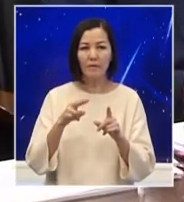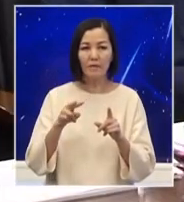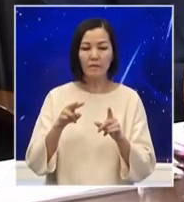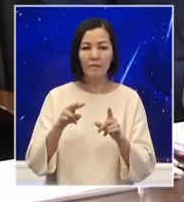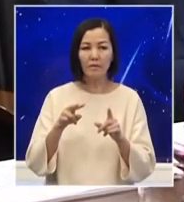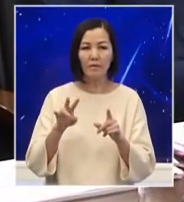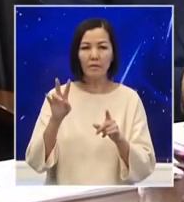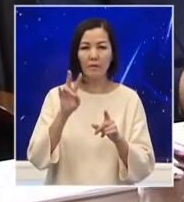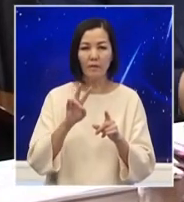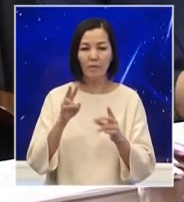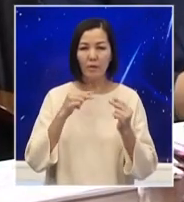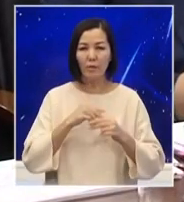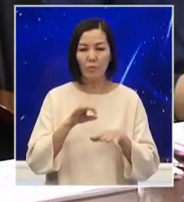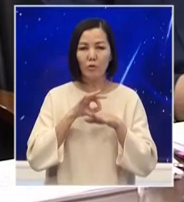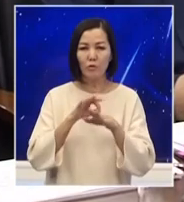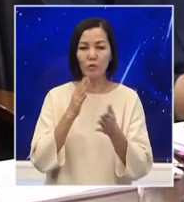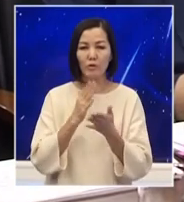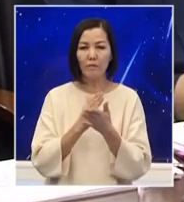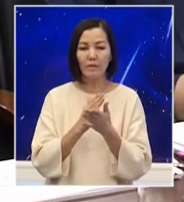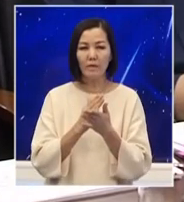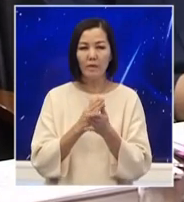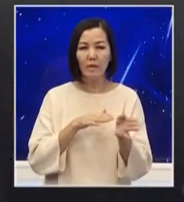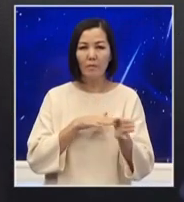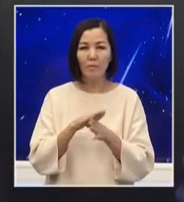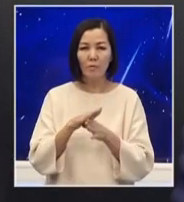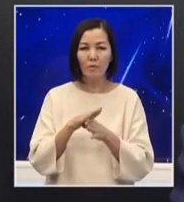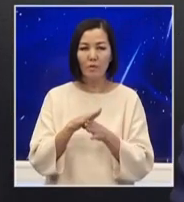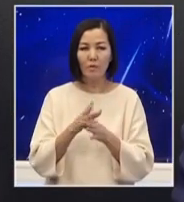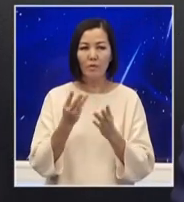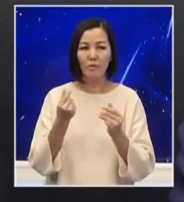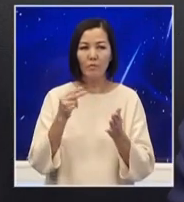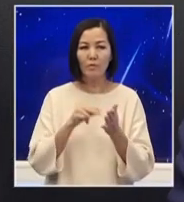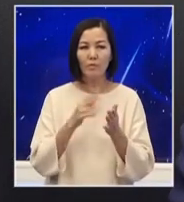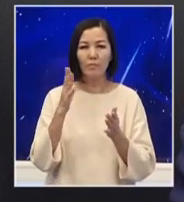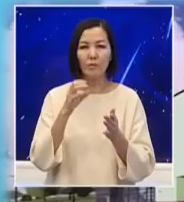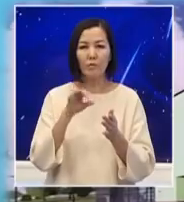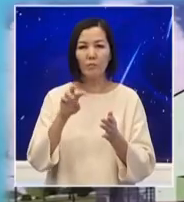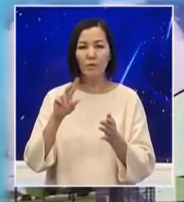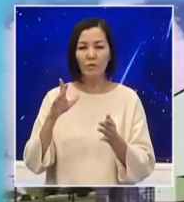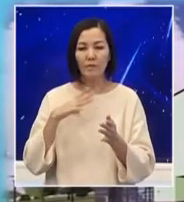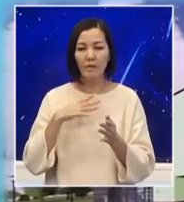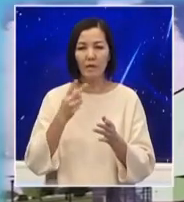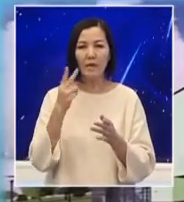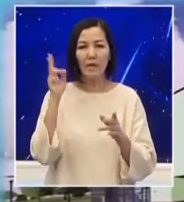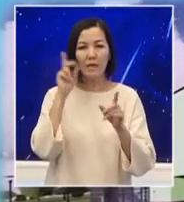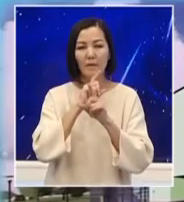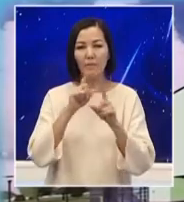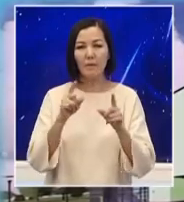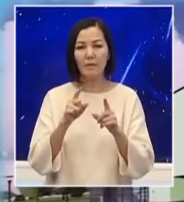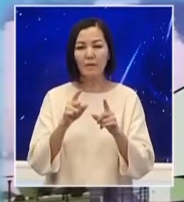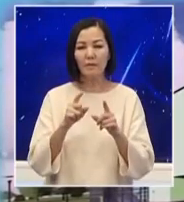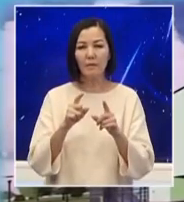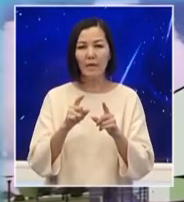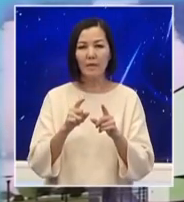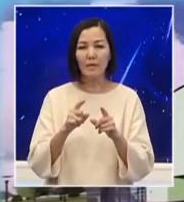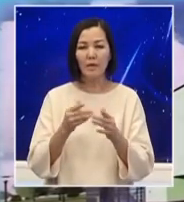но работаем. Сейчас они уже полным ходом работают. Какая сумма там? 500 миллионов. Қос мектеп жобасы тым қарабайыр,